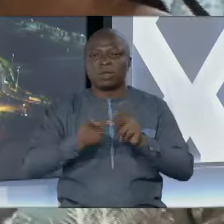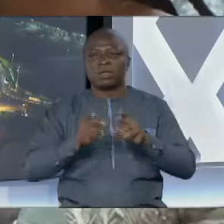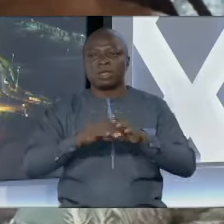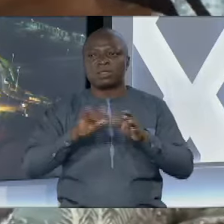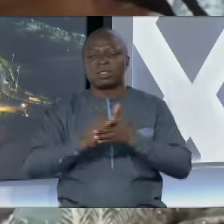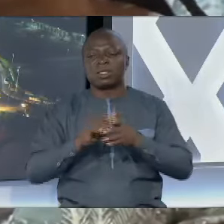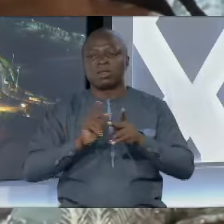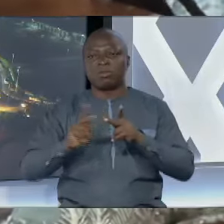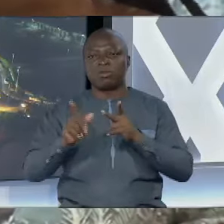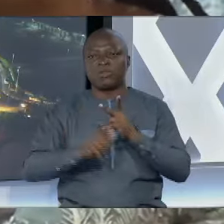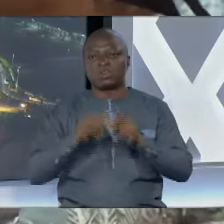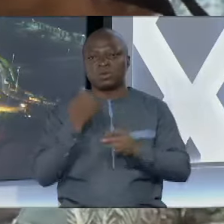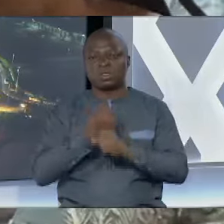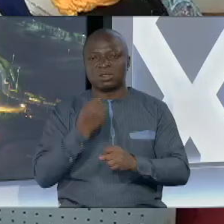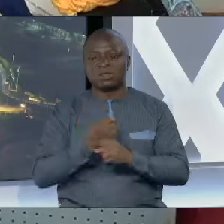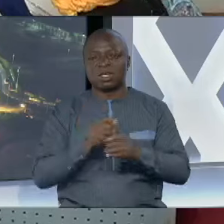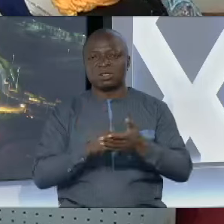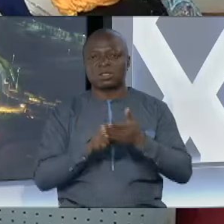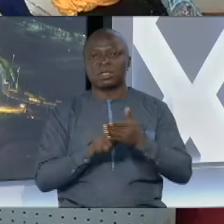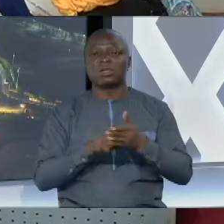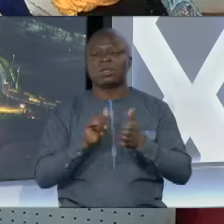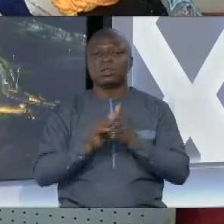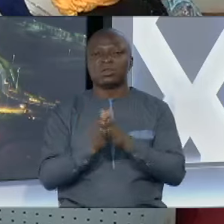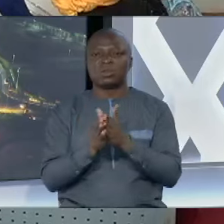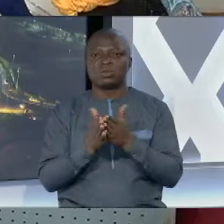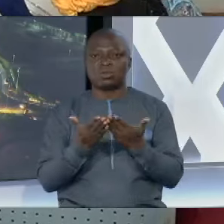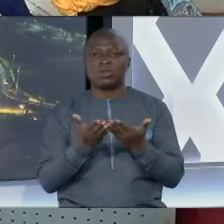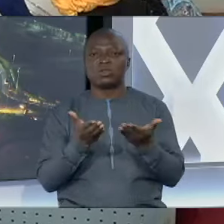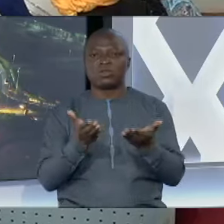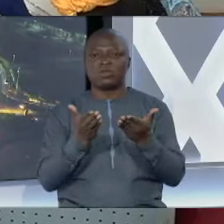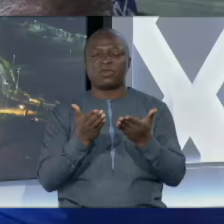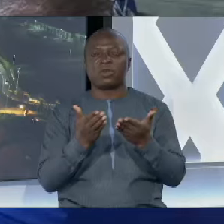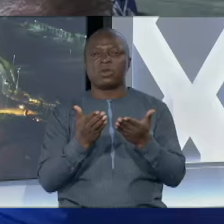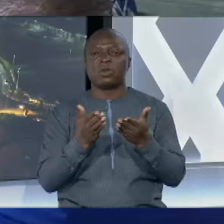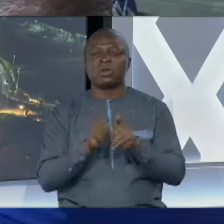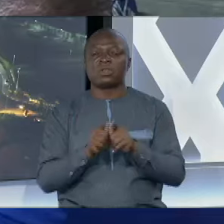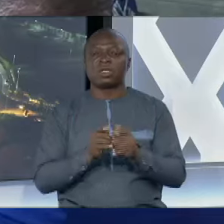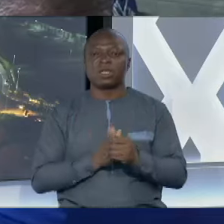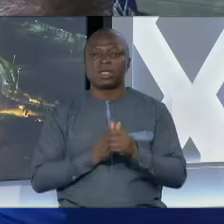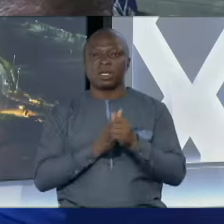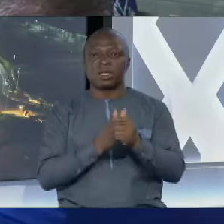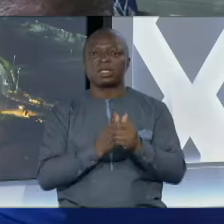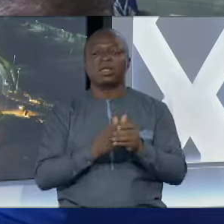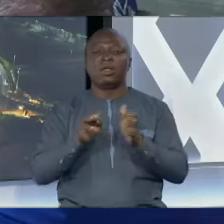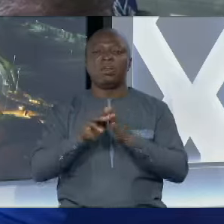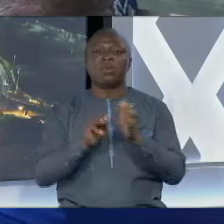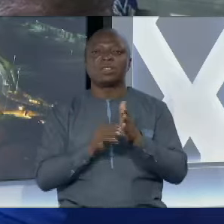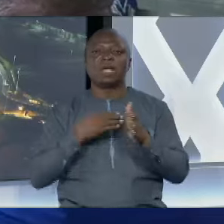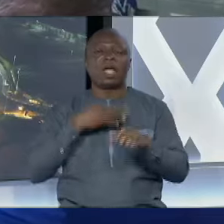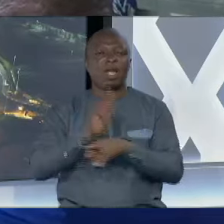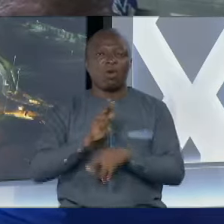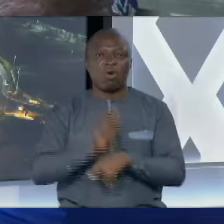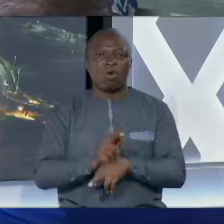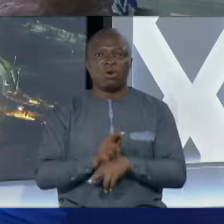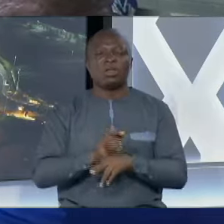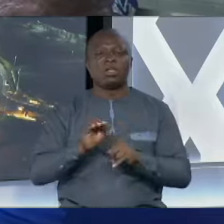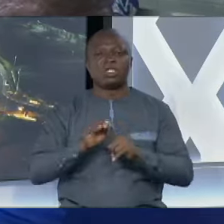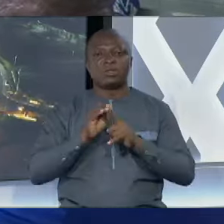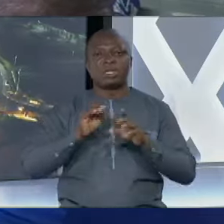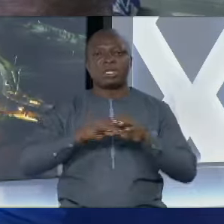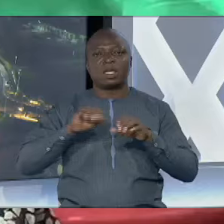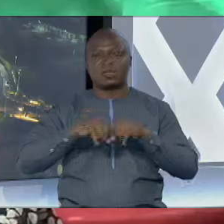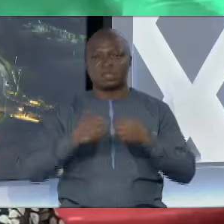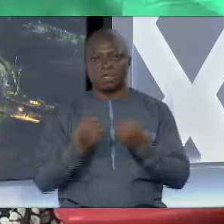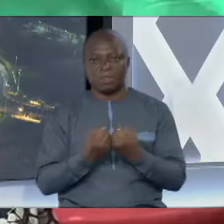cette profession exigeante, cet ouvrage se veut plutôt un guide. Le magistrat a un rôle primordial dans la